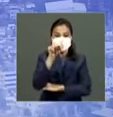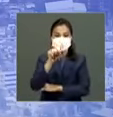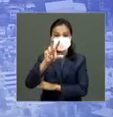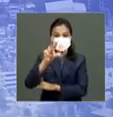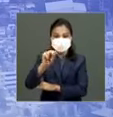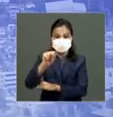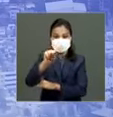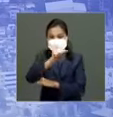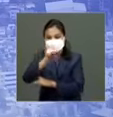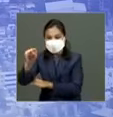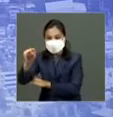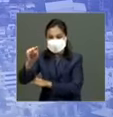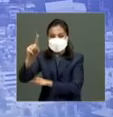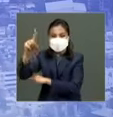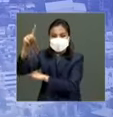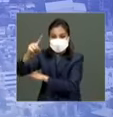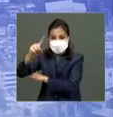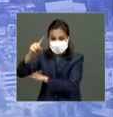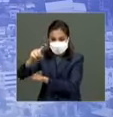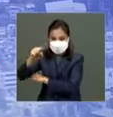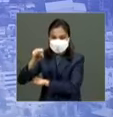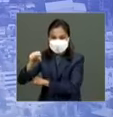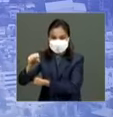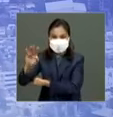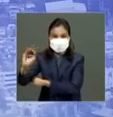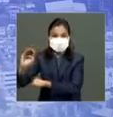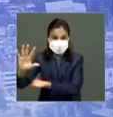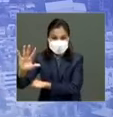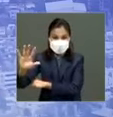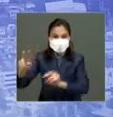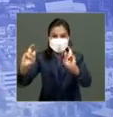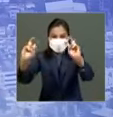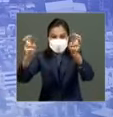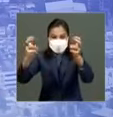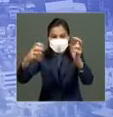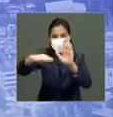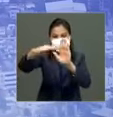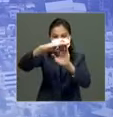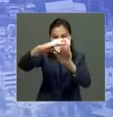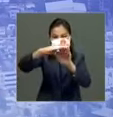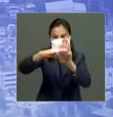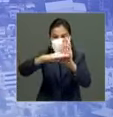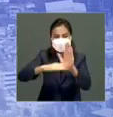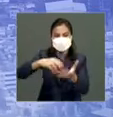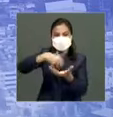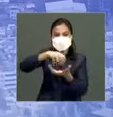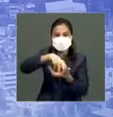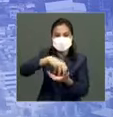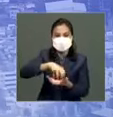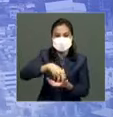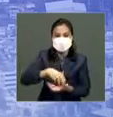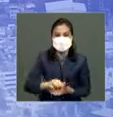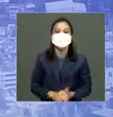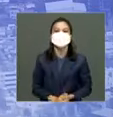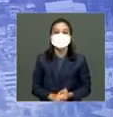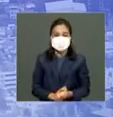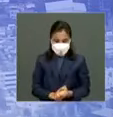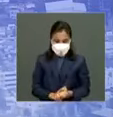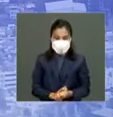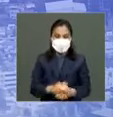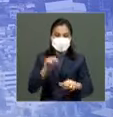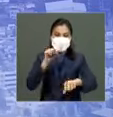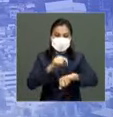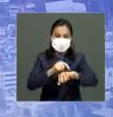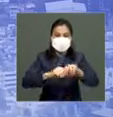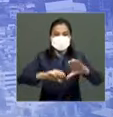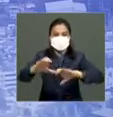ายโมง45นะครับเป็นเวลาที่เราจะเอา 2-3 ประเด็นนี้นะครับแล้วก็จะมาลงกันในช่วงเวลาที่เหมาะสมนะ